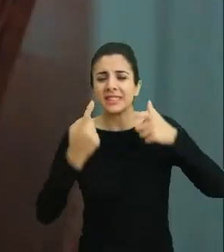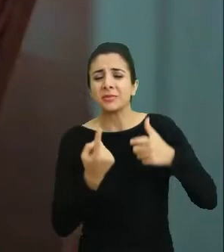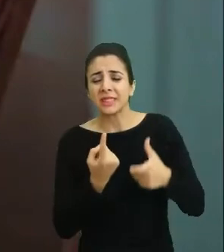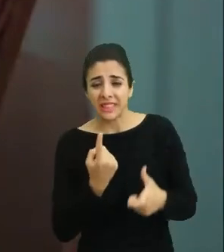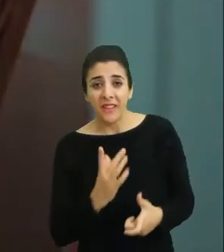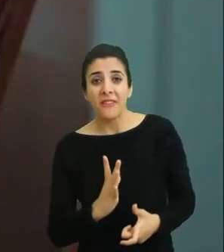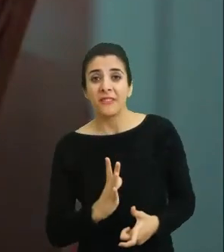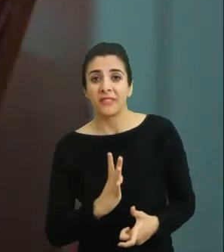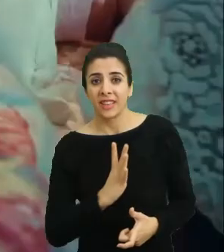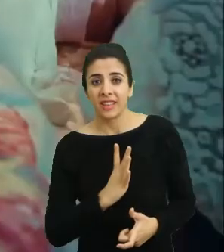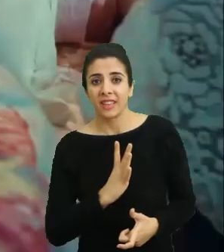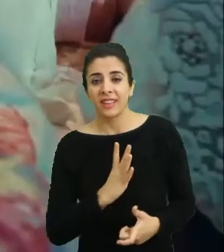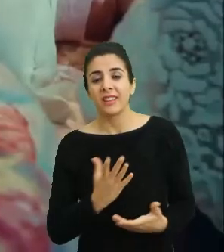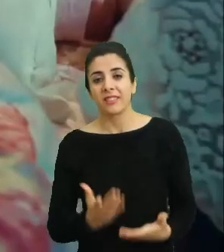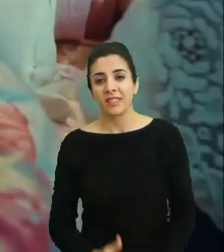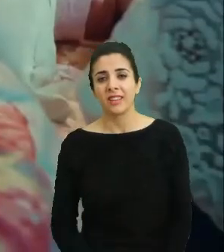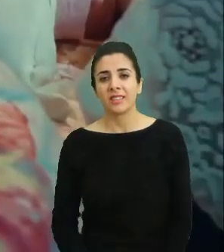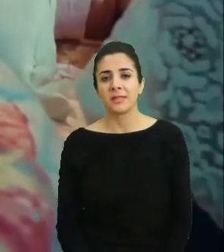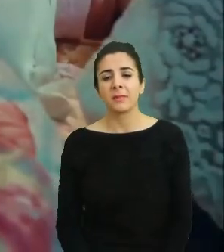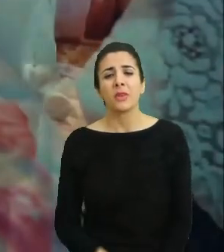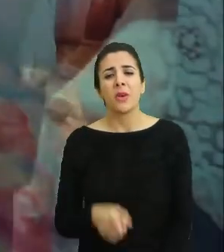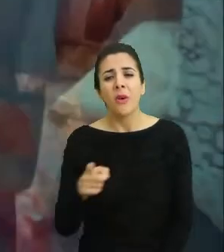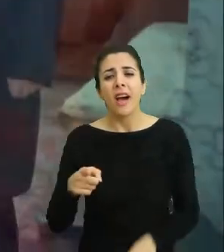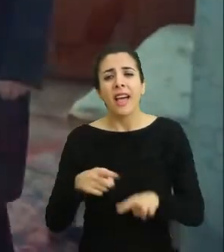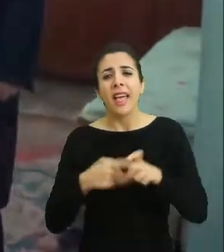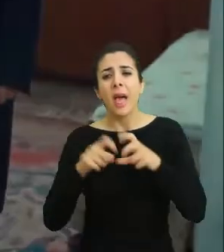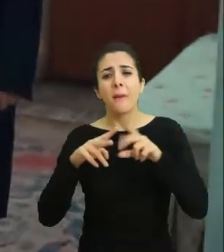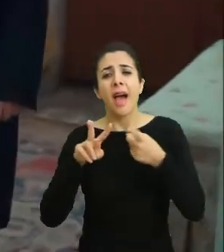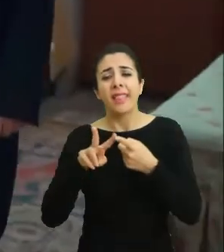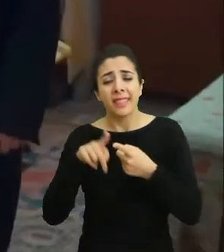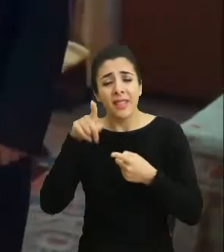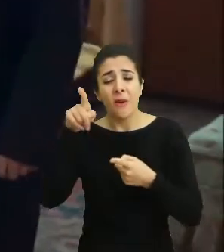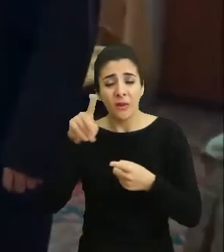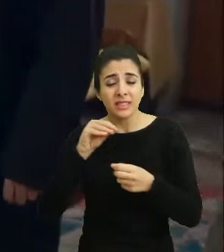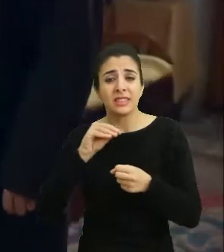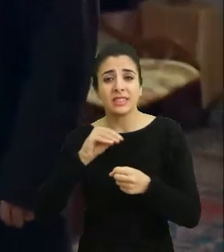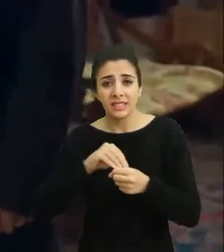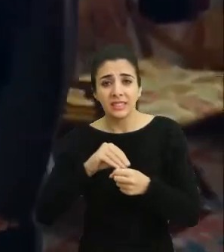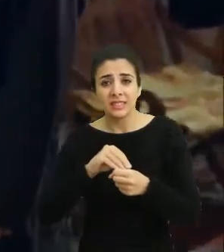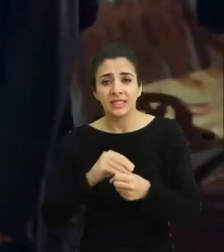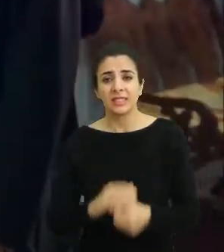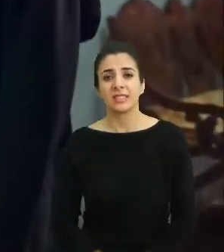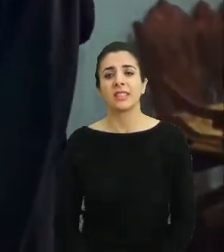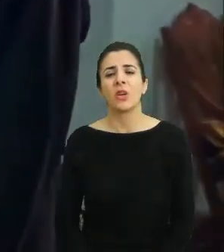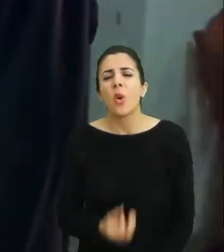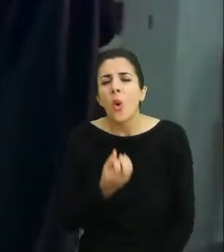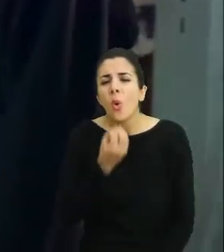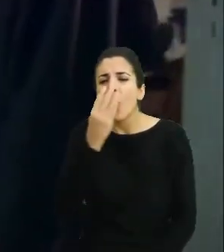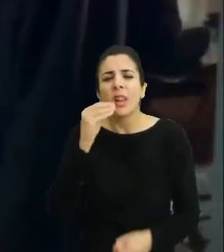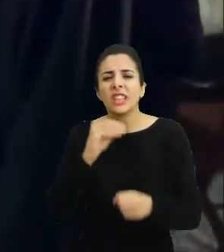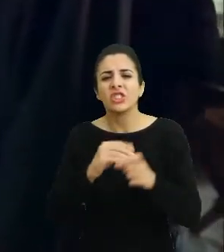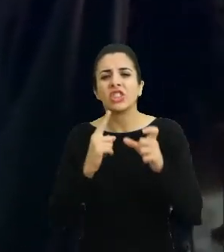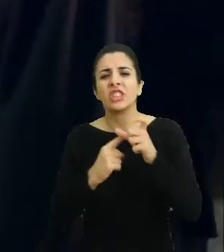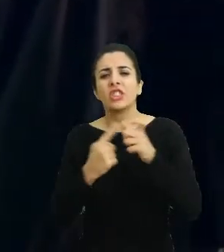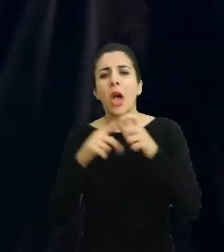Bir defesi var ah o Yemen bir günü